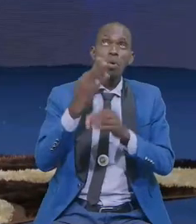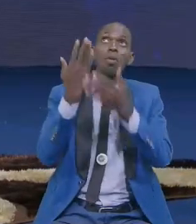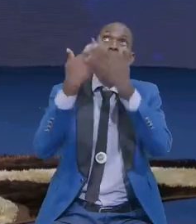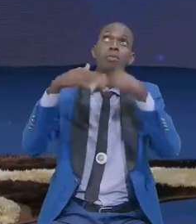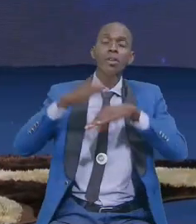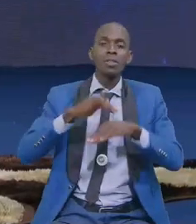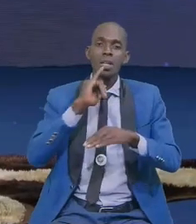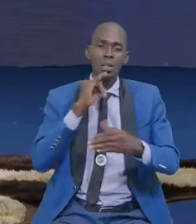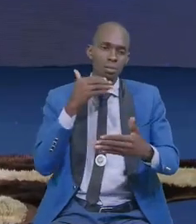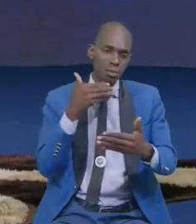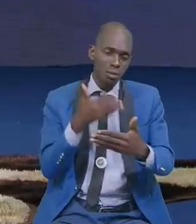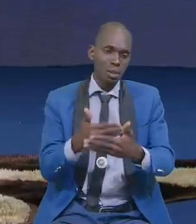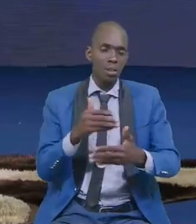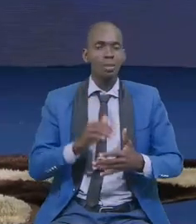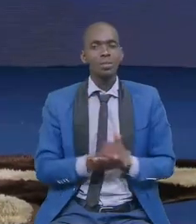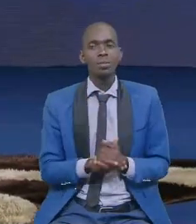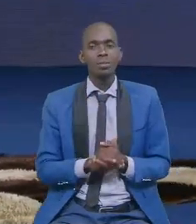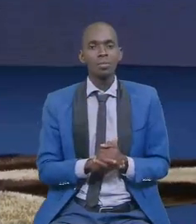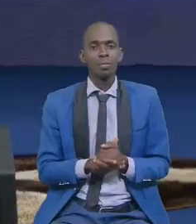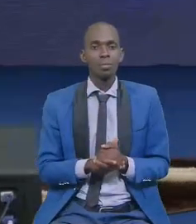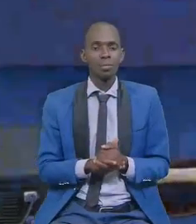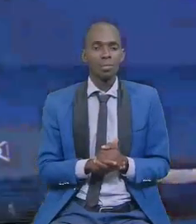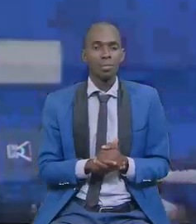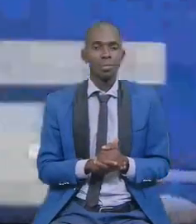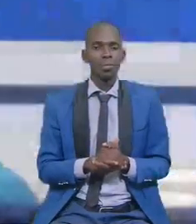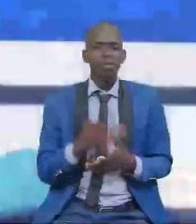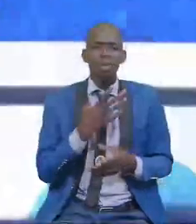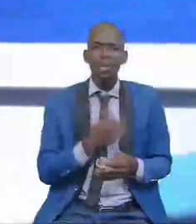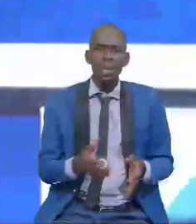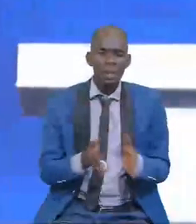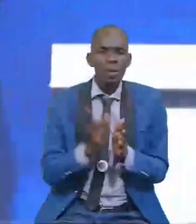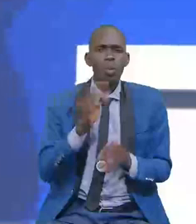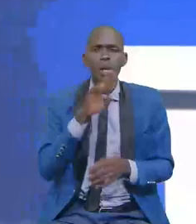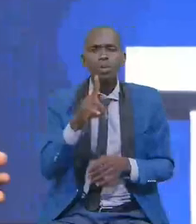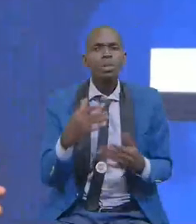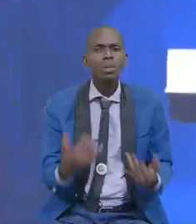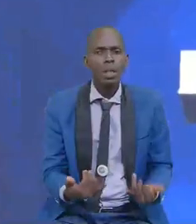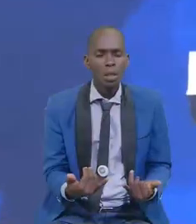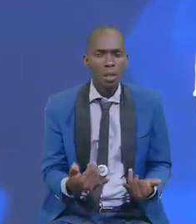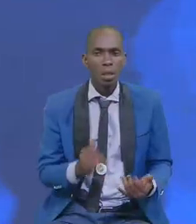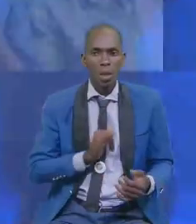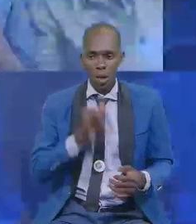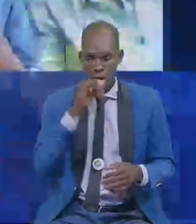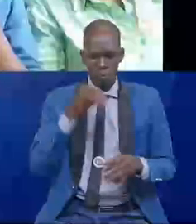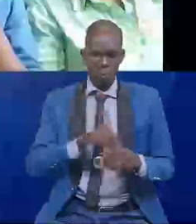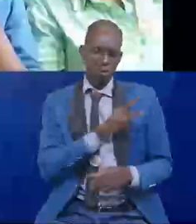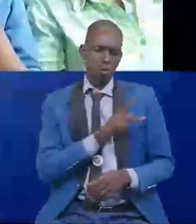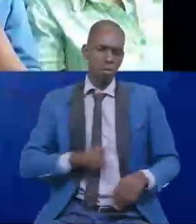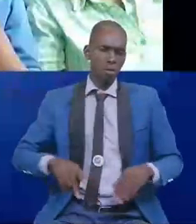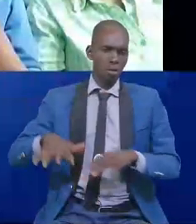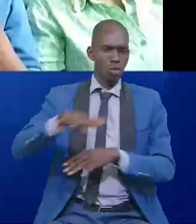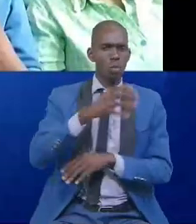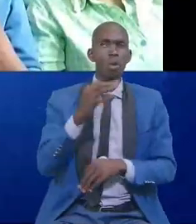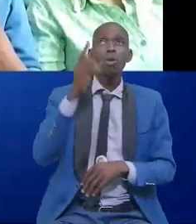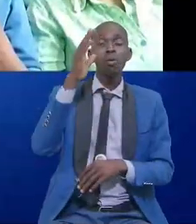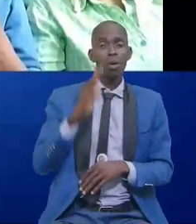Repentez-vous car le royaume des cieux est proche. J'ai dit, où es-tu maintenant? Il dit, je suis maintenant dans le royaume de Dieu.